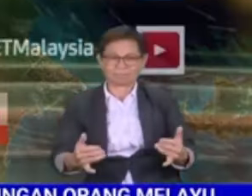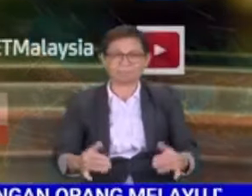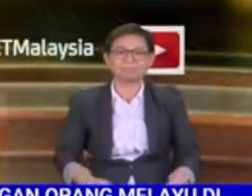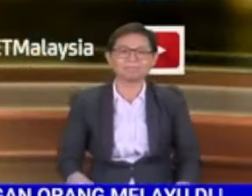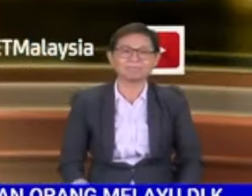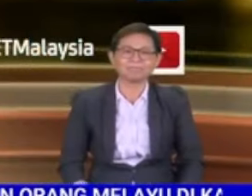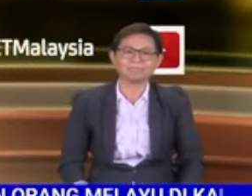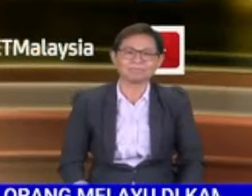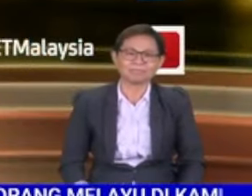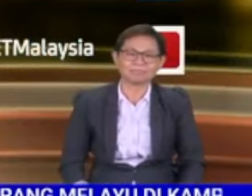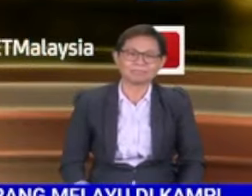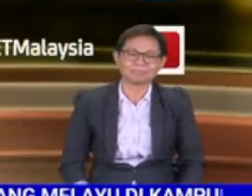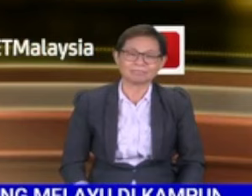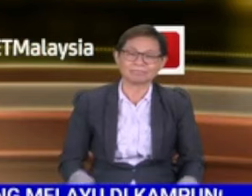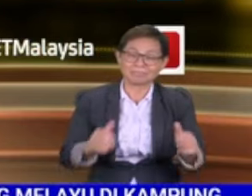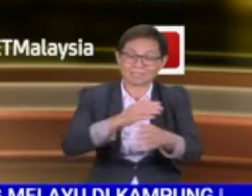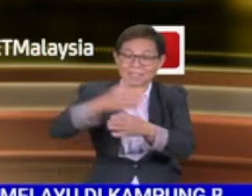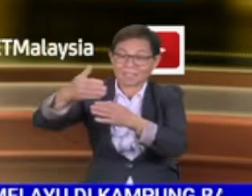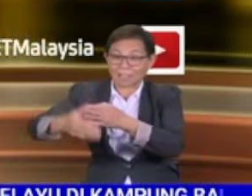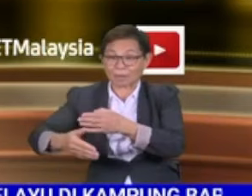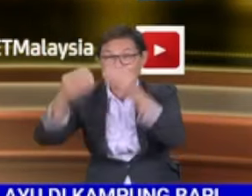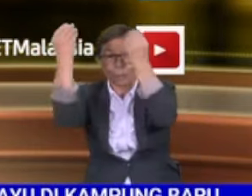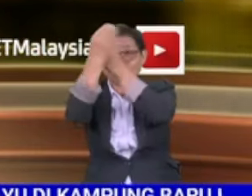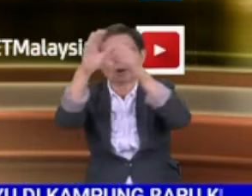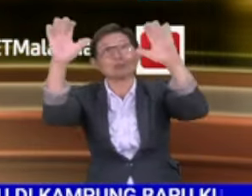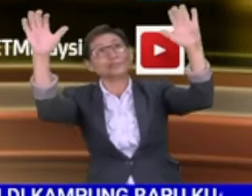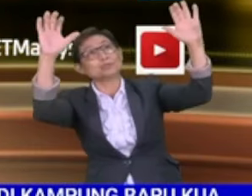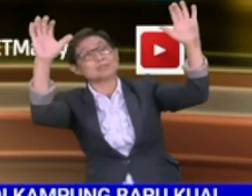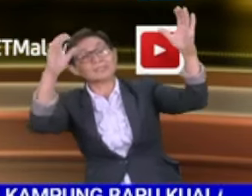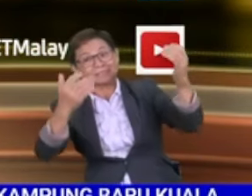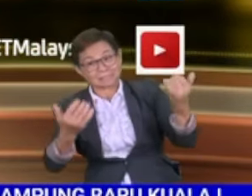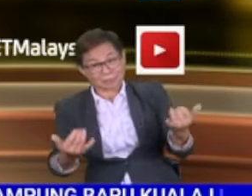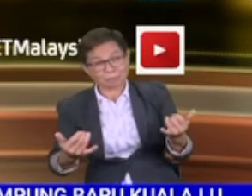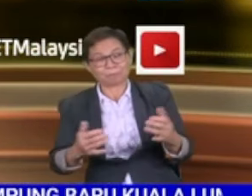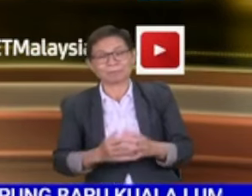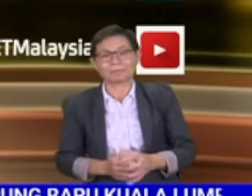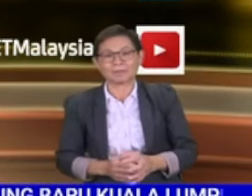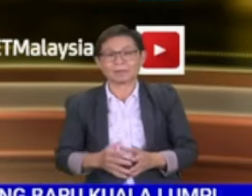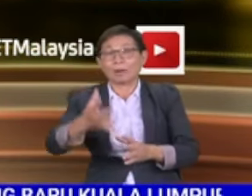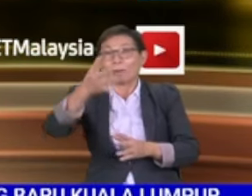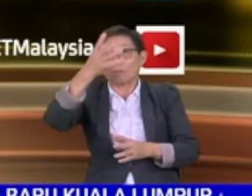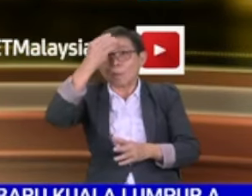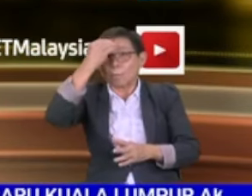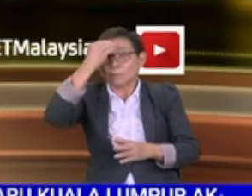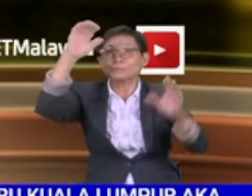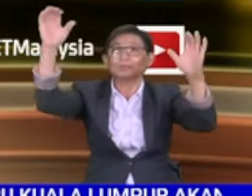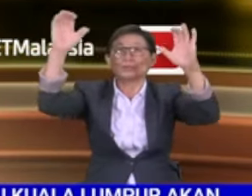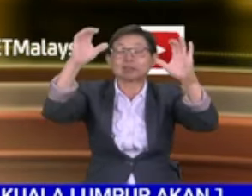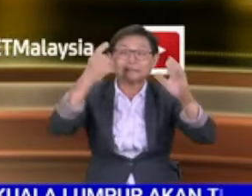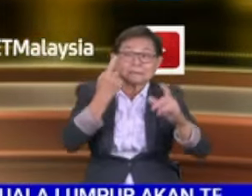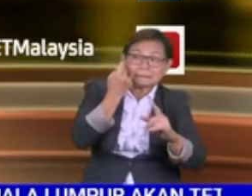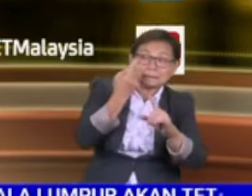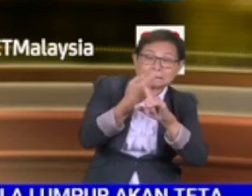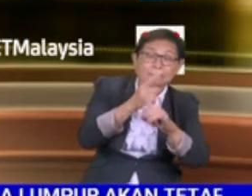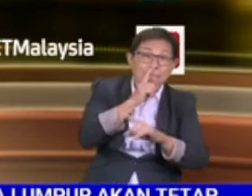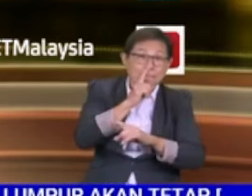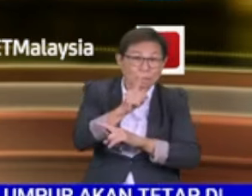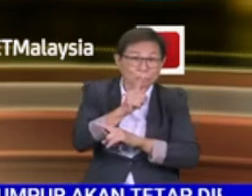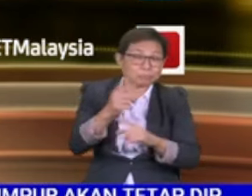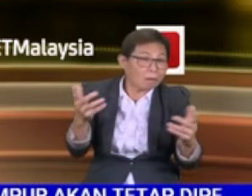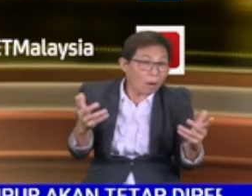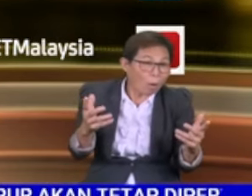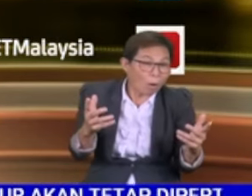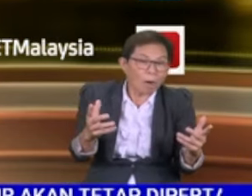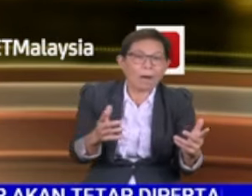ini. Baiklah, sekian sahaja informasi cuaca pada malam ini. Dapatkan maklumat cuaca terkini dan sahih